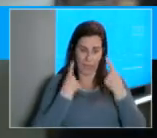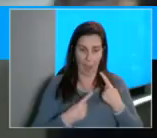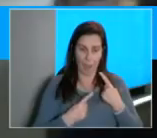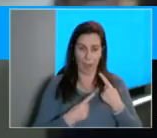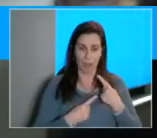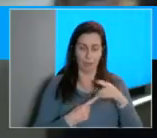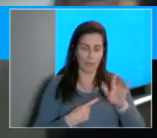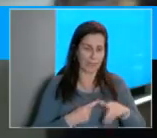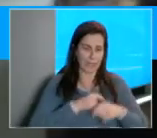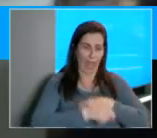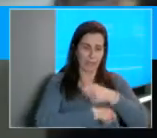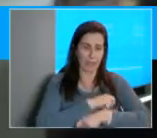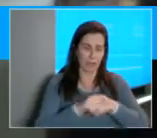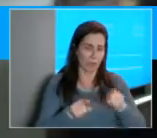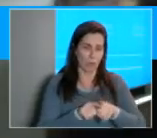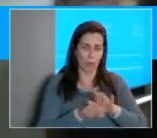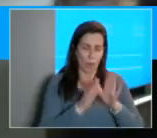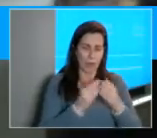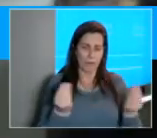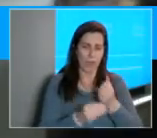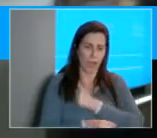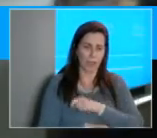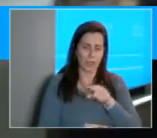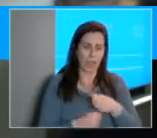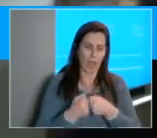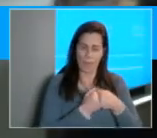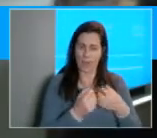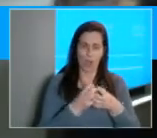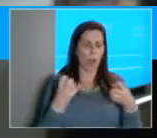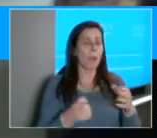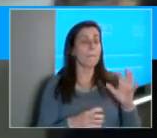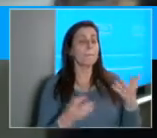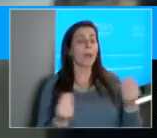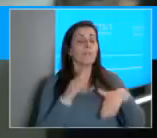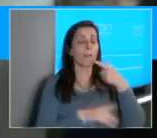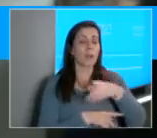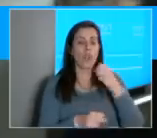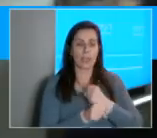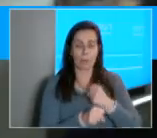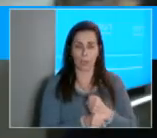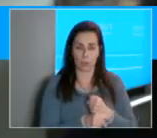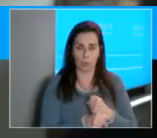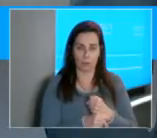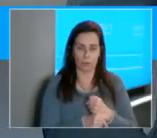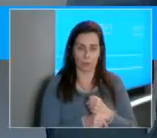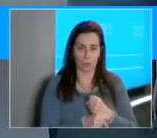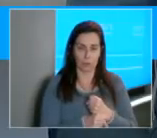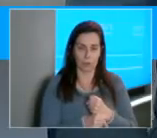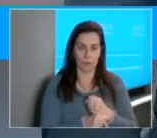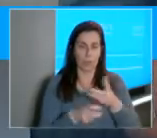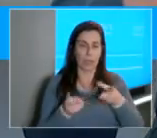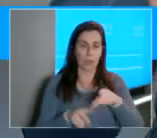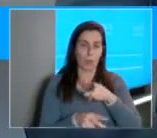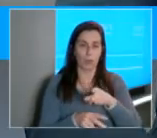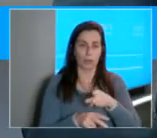ונגד דוכני תפילין, כמו נגד כל תופעת הדת, הוא מאבק ארוך. לא, מה בדבר הספציפי הזה, מה הצעד הבא? איך אתם